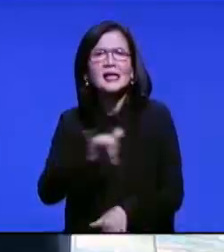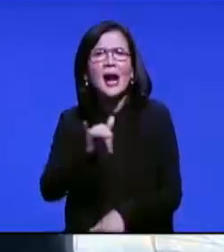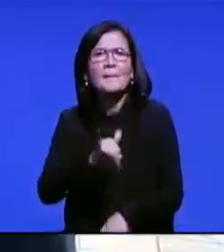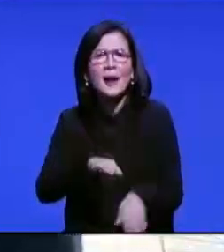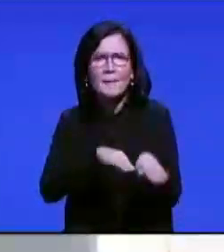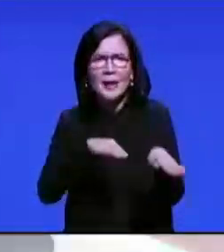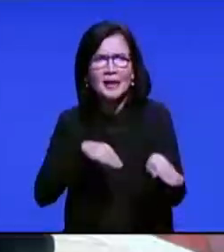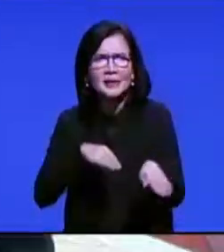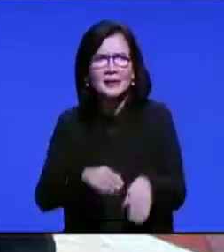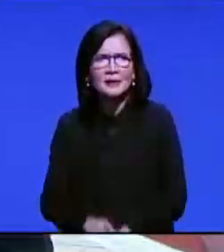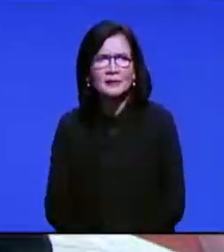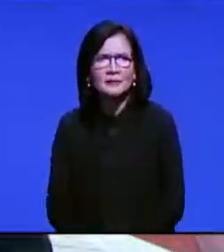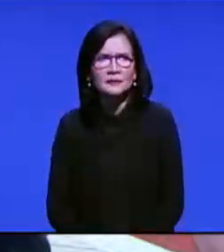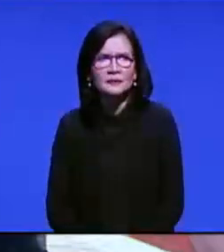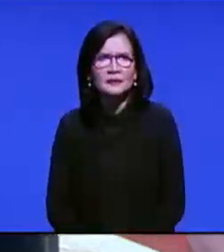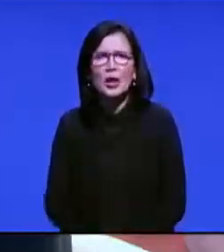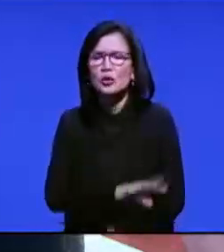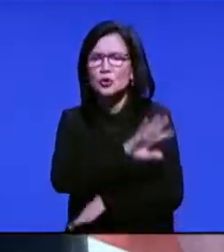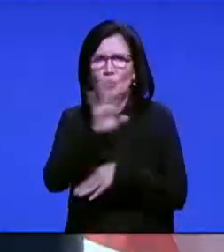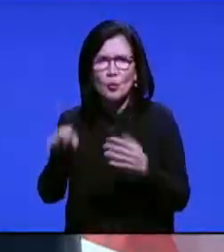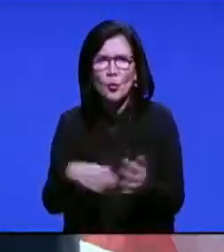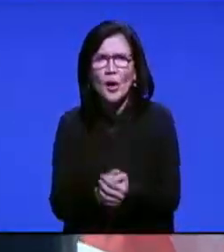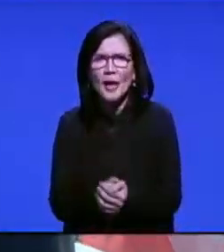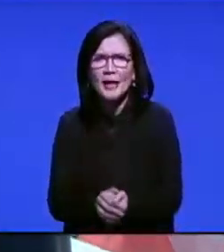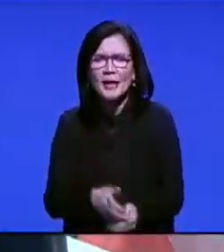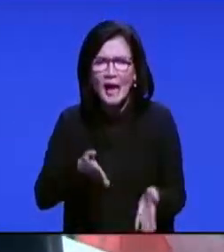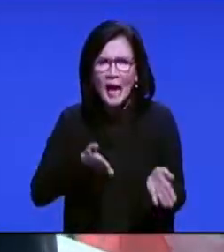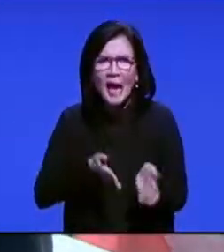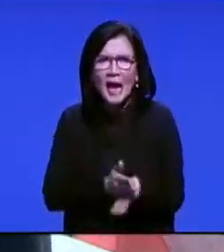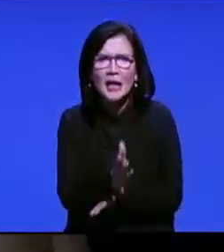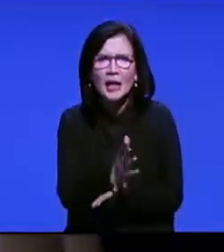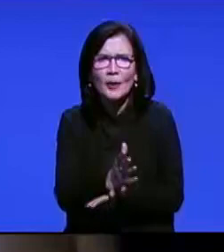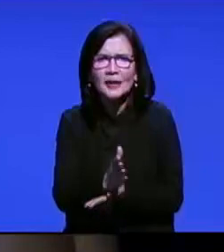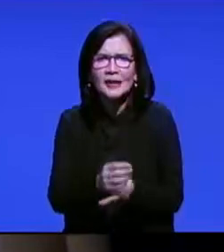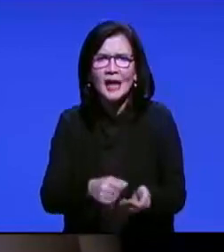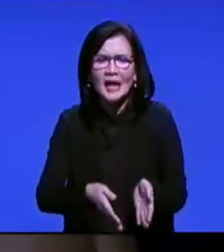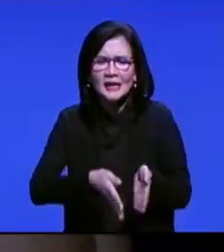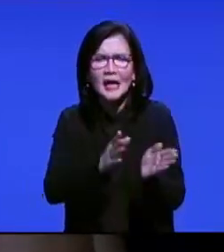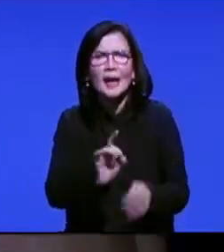Imbasnya sih sangat terasa ya, jalur alternatif semuanya sama, semua orang dia pakai jalur alternatif lain gitu. Oh gitu.